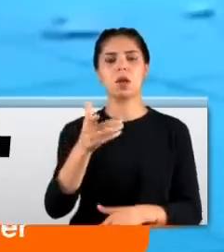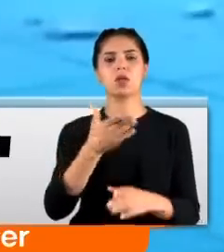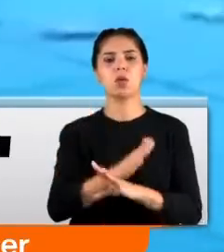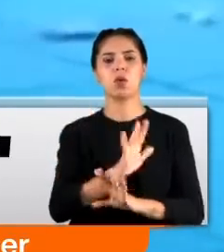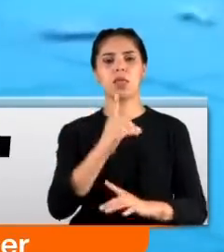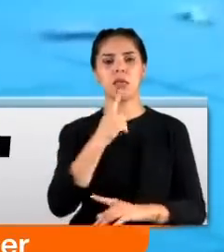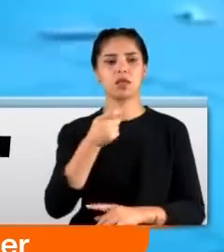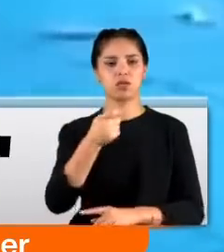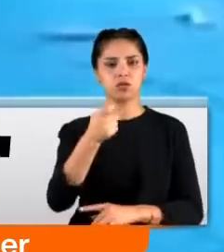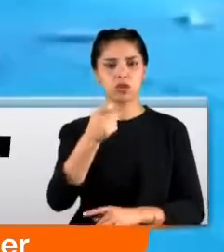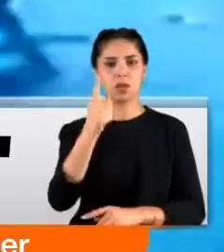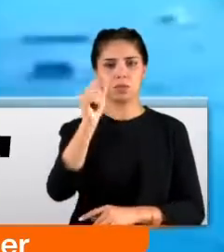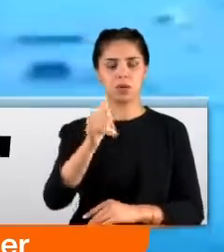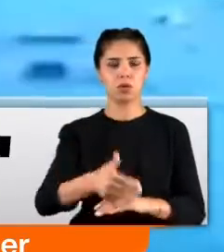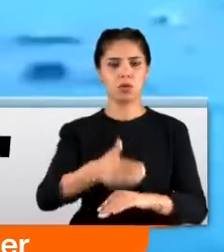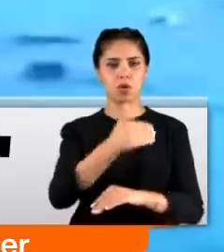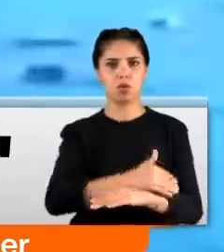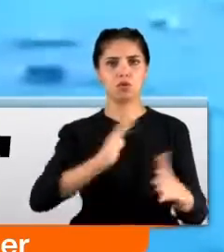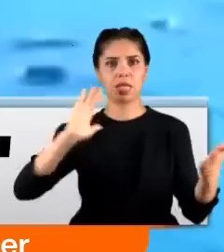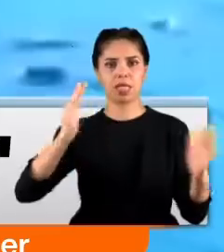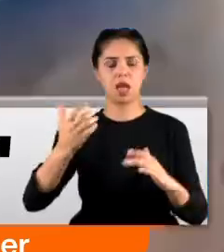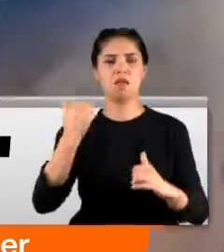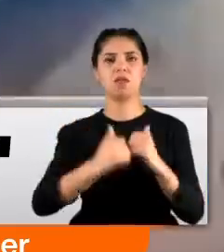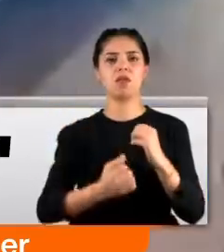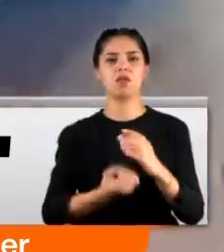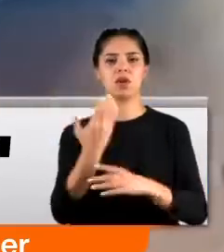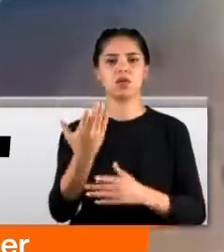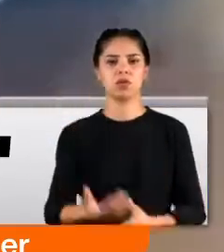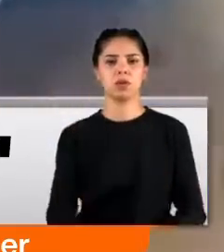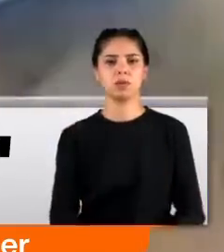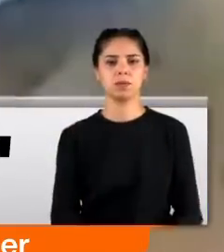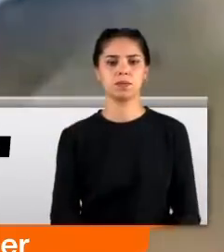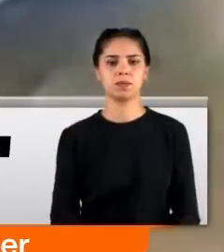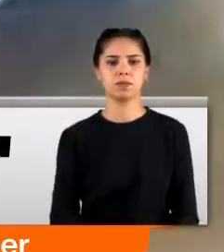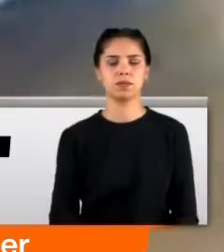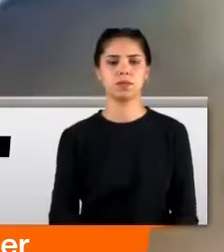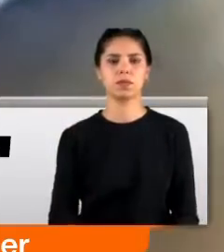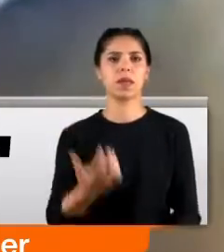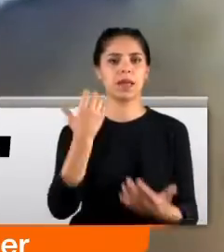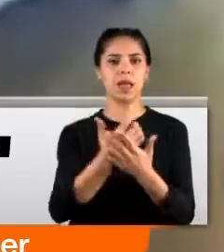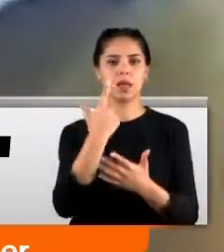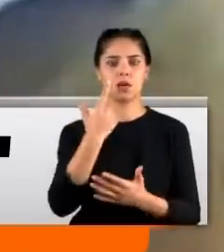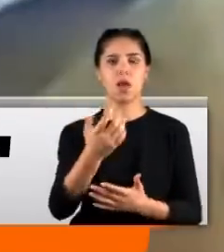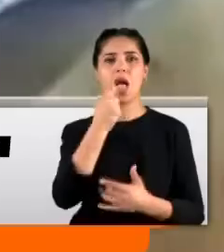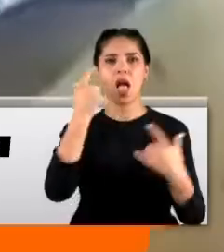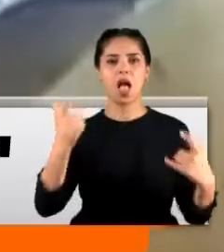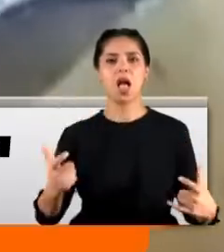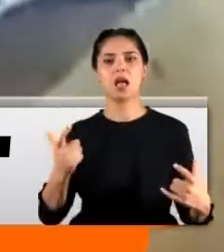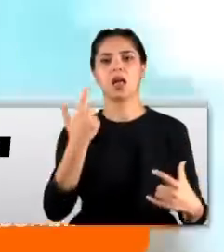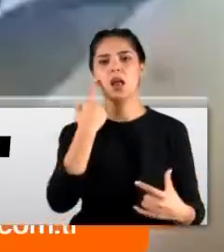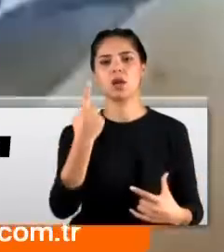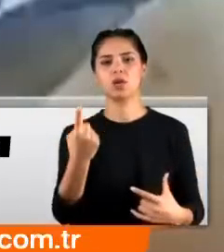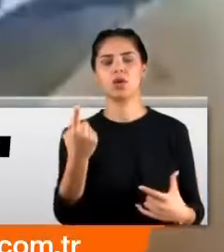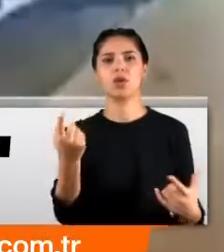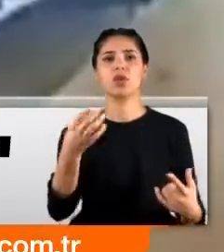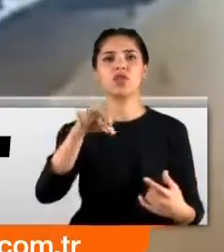çıkardı. Cinayetten bir gün önce de tarafların kavga ettiği ortaya çıktı. Kayıtlarda Ankara'nın Yeni Mahalle ilçesinde